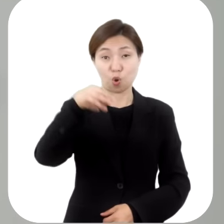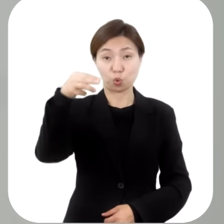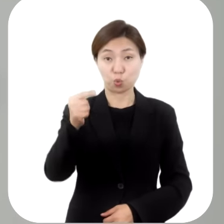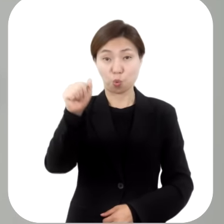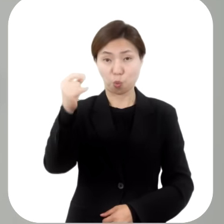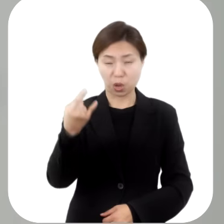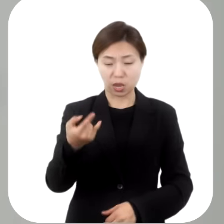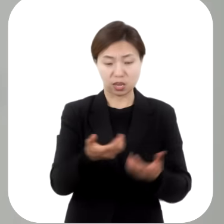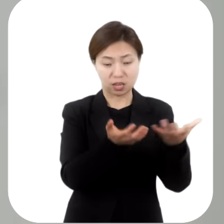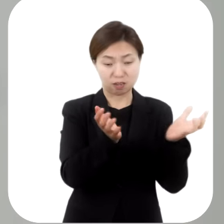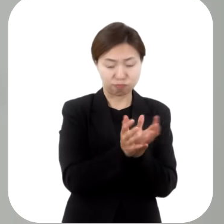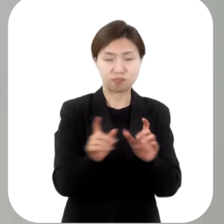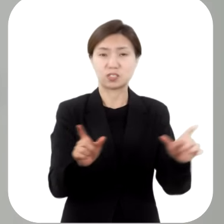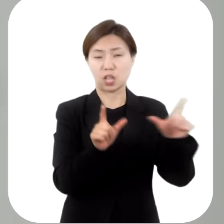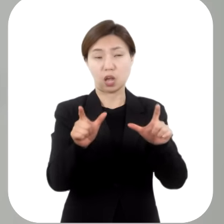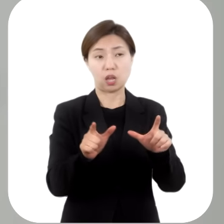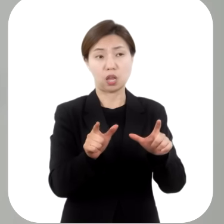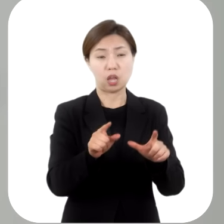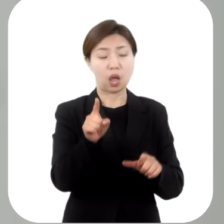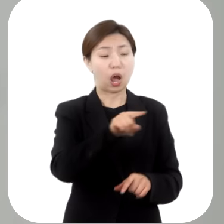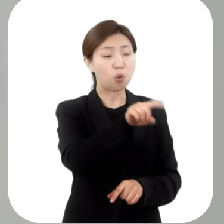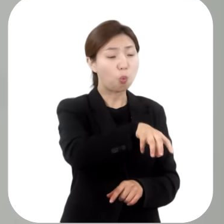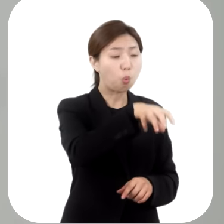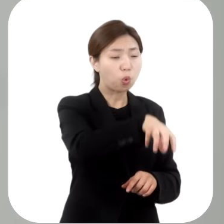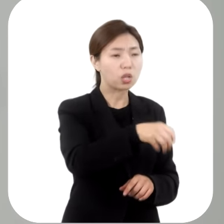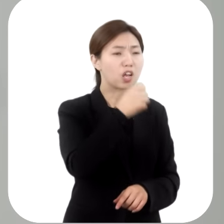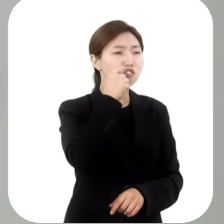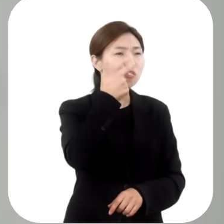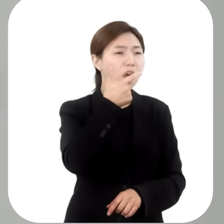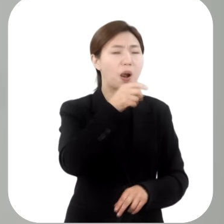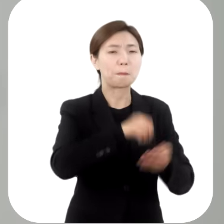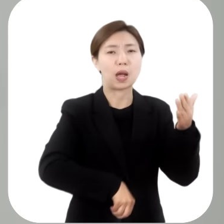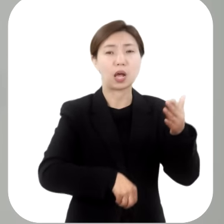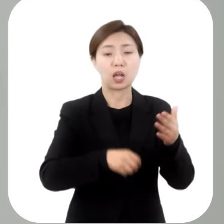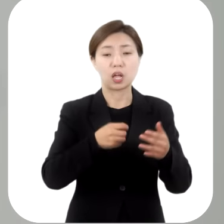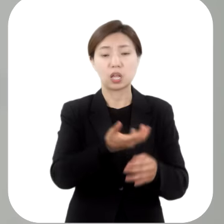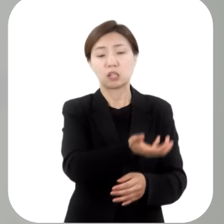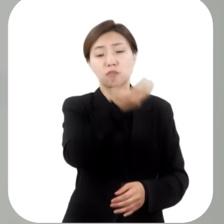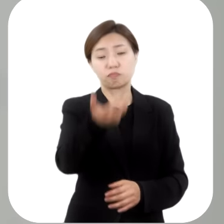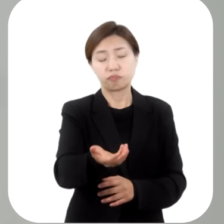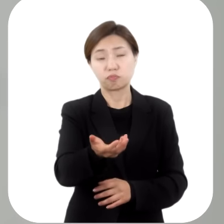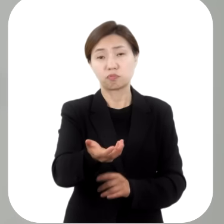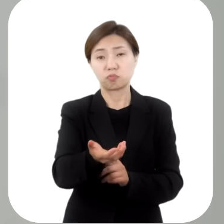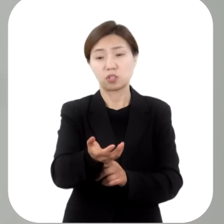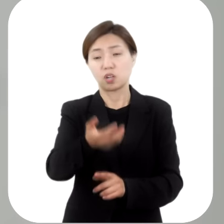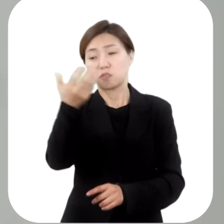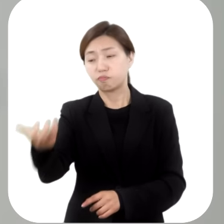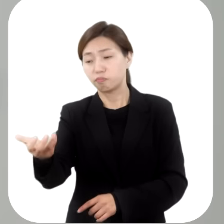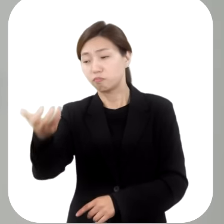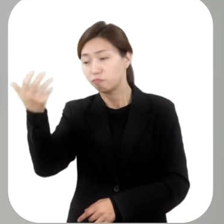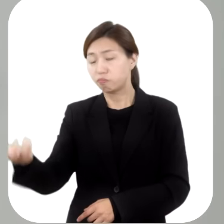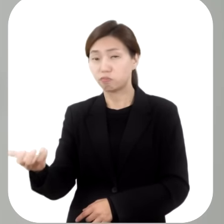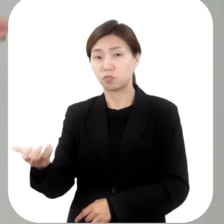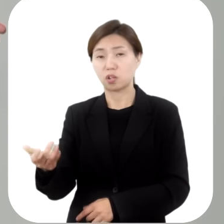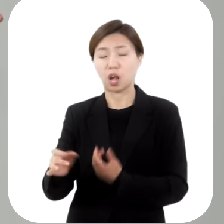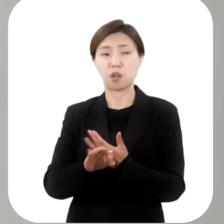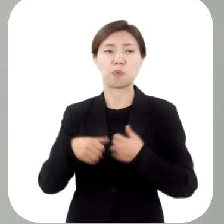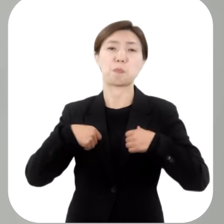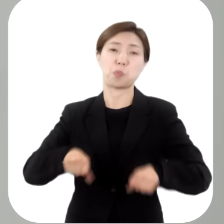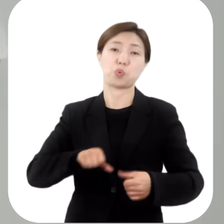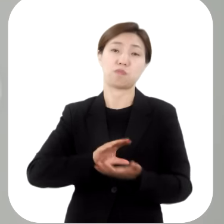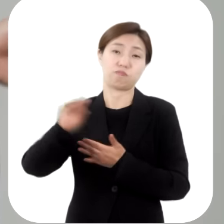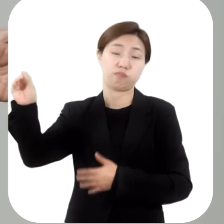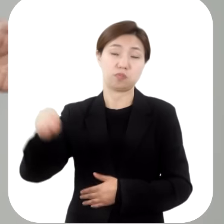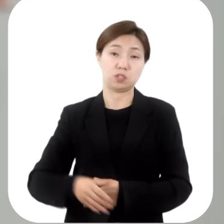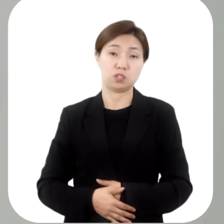분도 항상 부서를 옮기면 6개월을 못 버텨요. 또 부서를 옮기고 또 부서를 옮기고 안